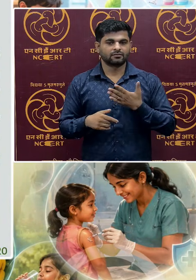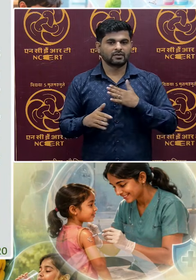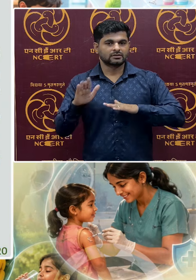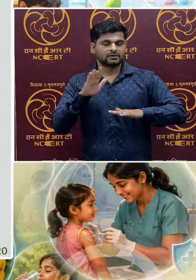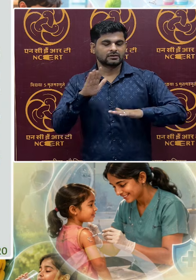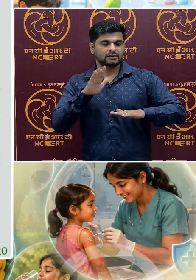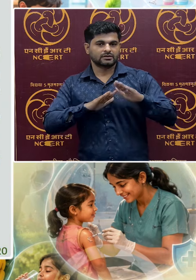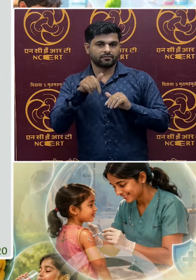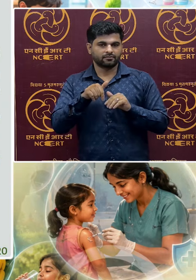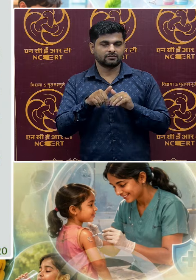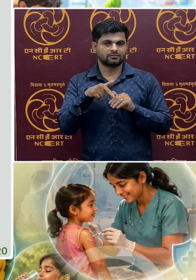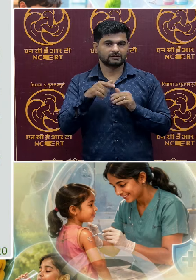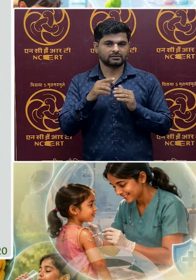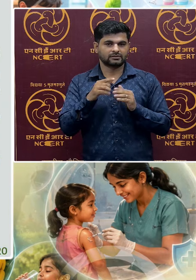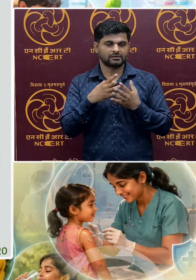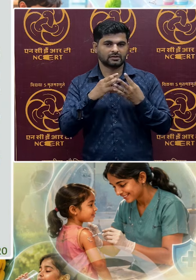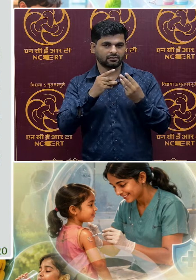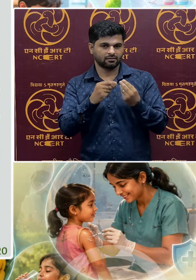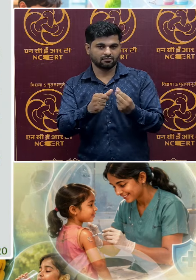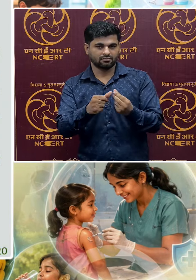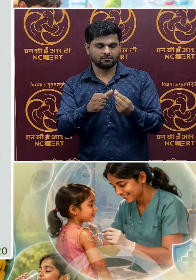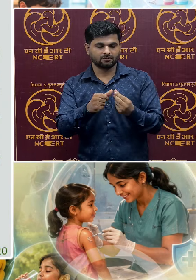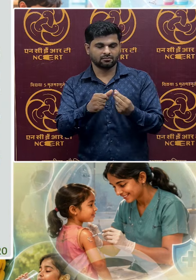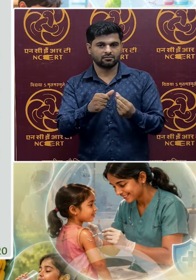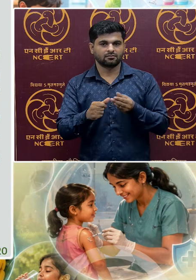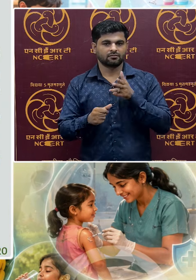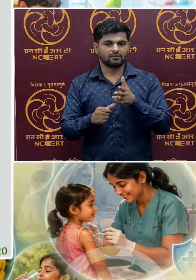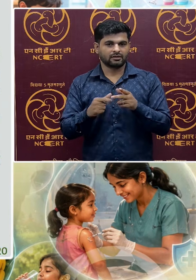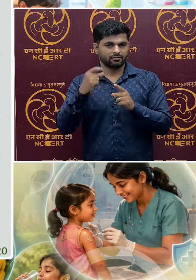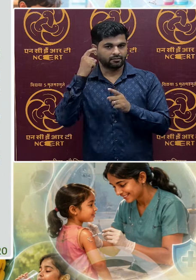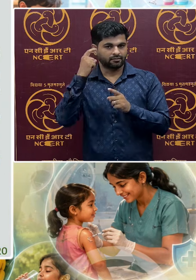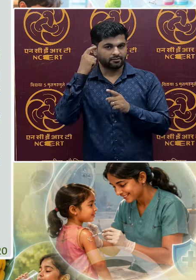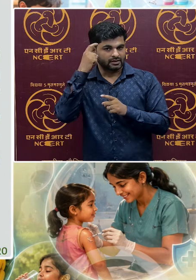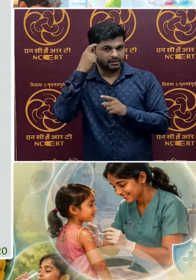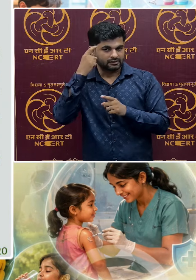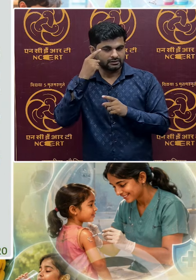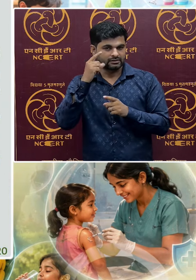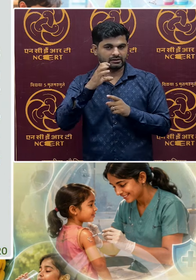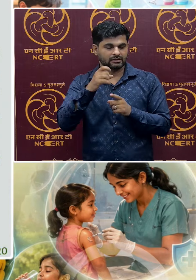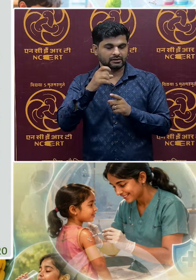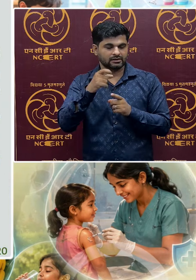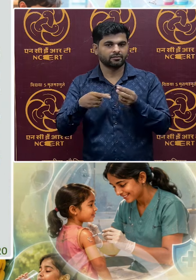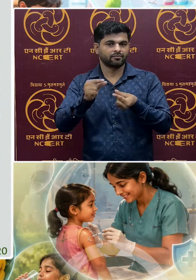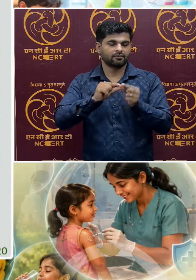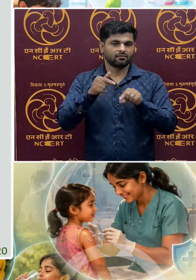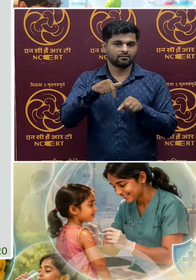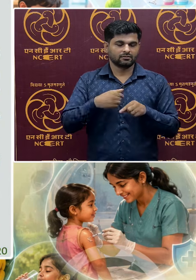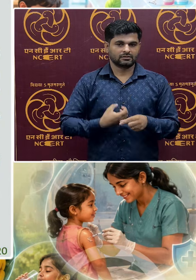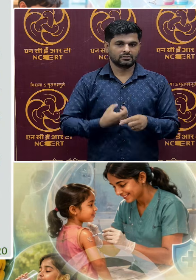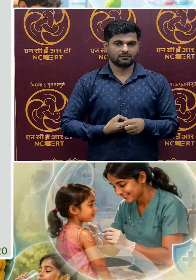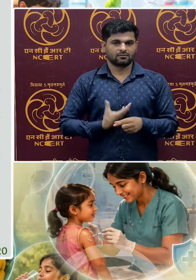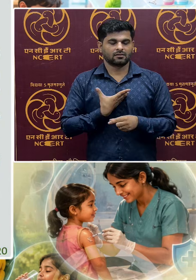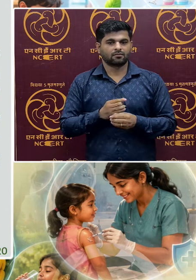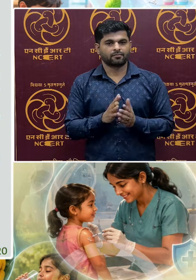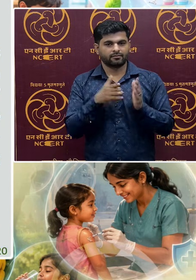एक्टिविटी रिलीजेज़ एंडोर्फिन्स बोलते हैं जिसको हम, अपने ब्रेन से एक ऐसे केमिकल्स रिलीज़ करता है जिससे हम खुश भी